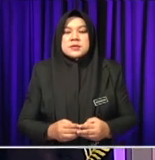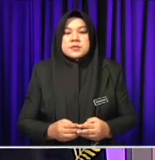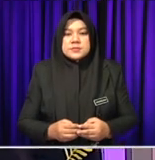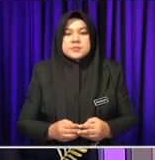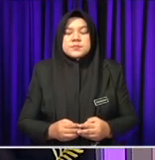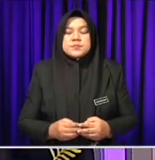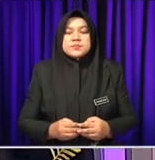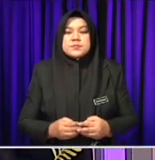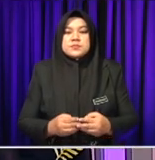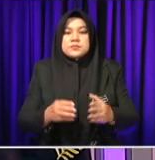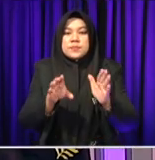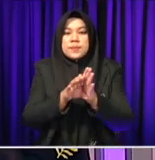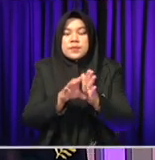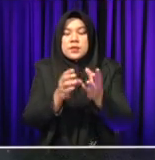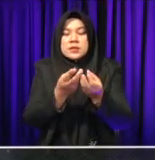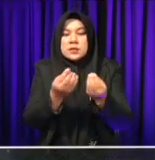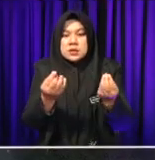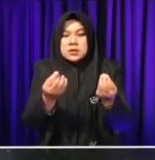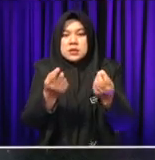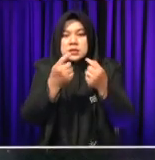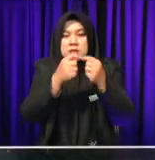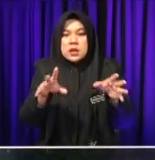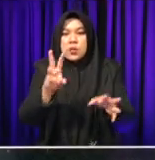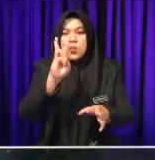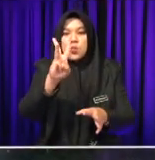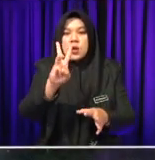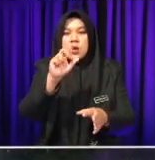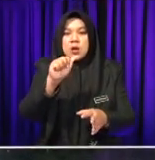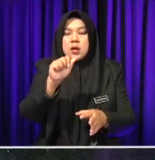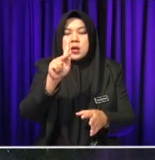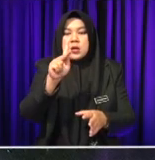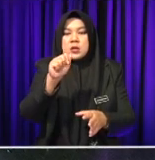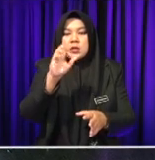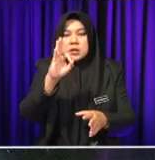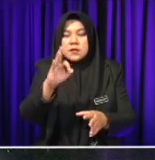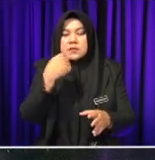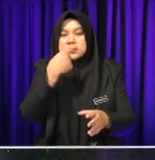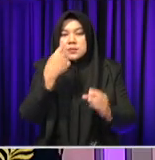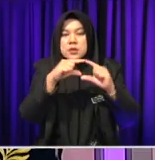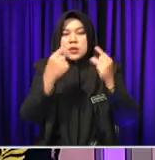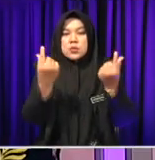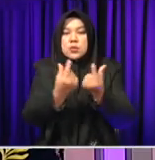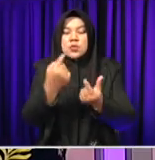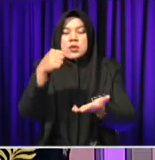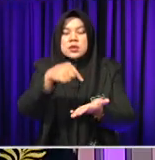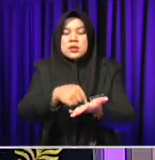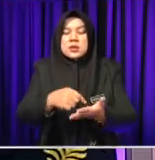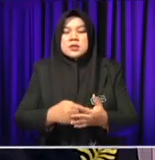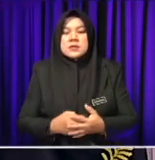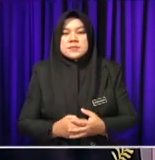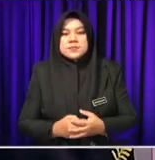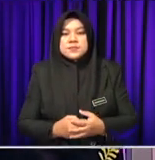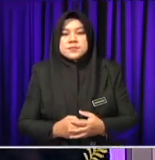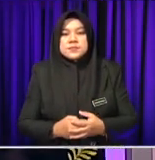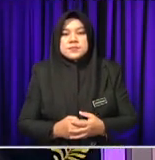menderma dan yang sebut tanah telah diwakafkan okey Siapakah golongan keenam ini berdasarkan maksud dan contoh yang